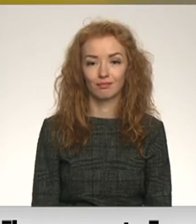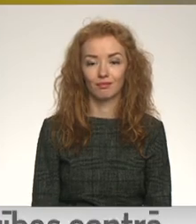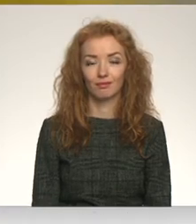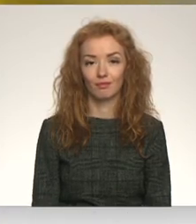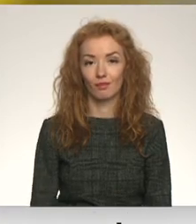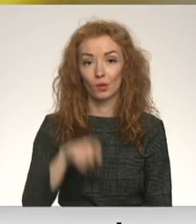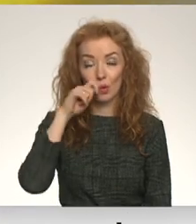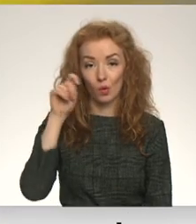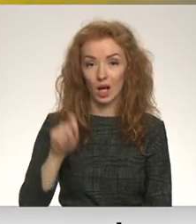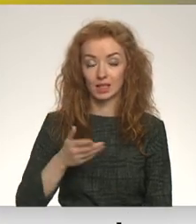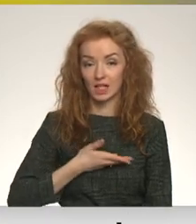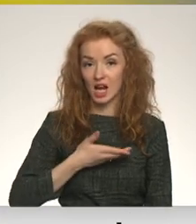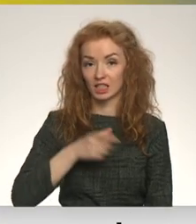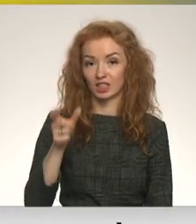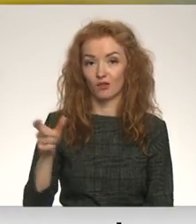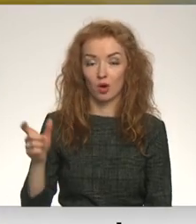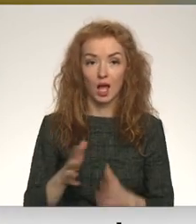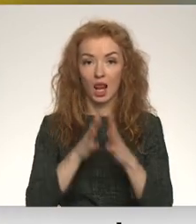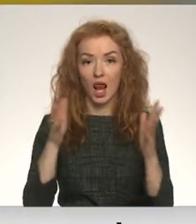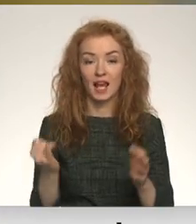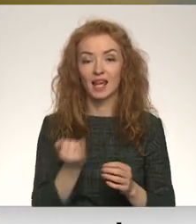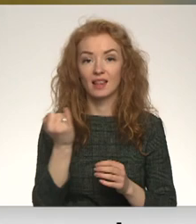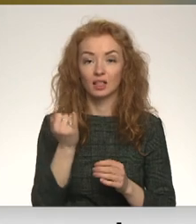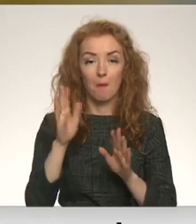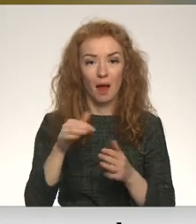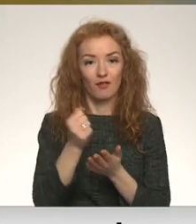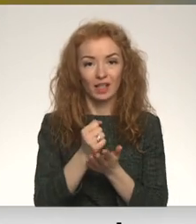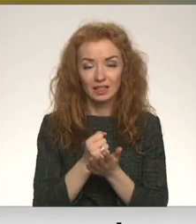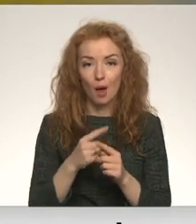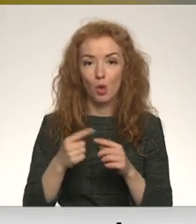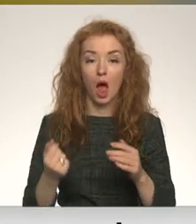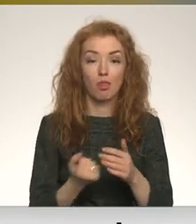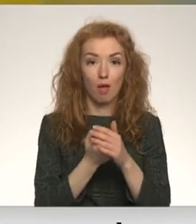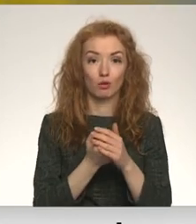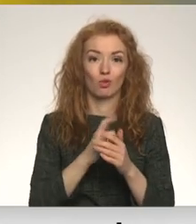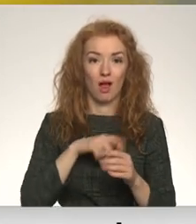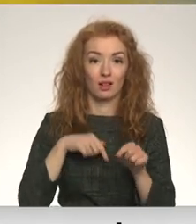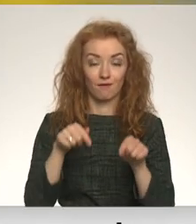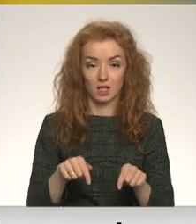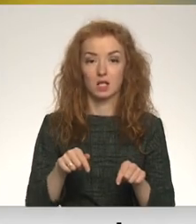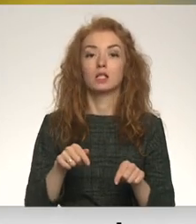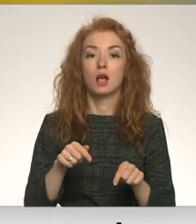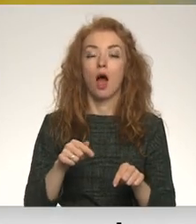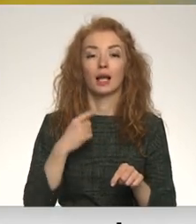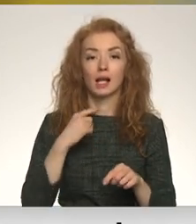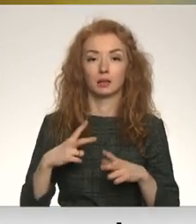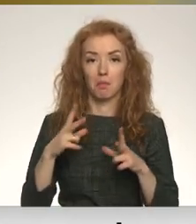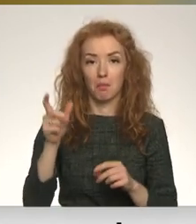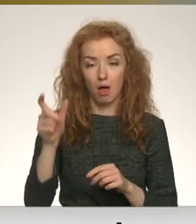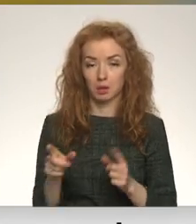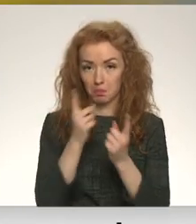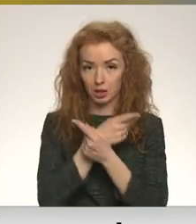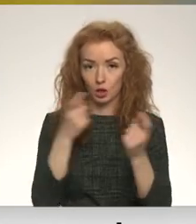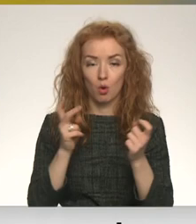Ņemot vērā Ukrainas iedzīvotāju lielo interesi par vīzām un citu atbalstu Latvijā, Rīgas mērs Mārtiņš Staķis šodien paziņoja,